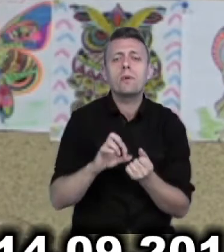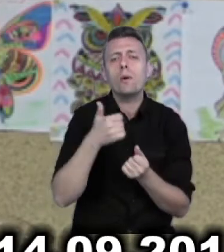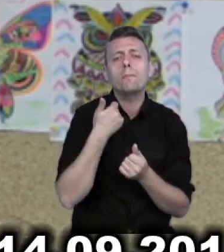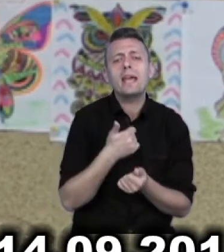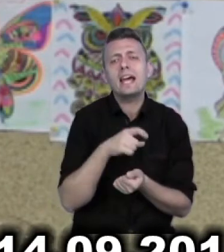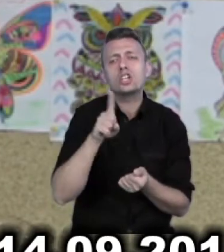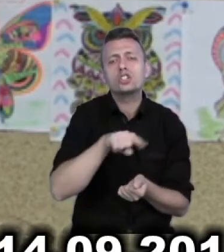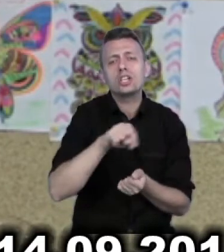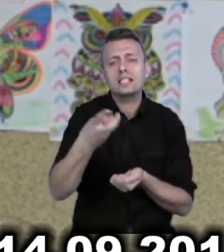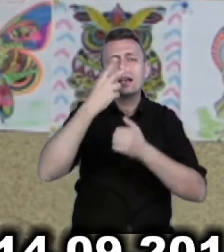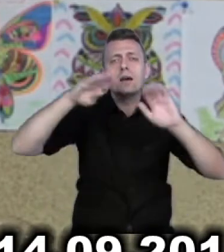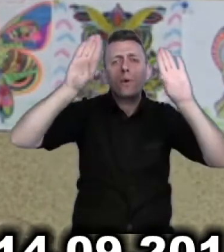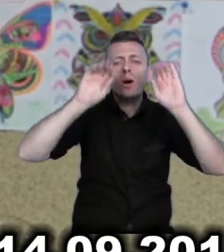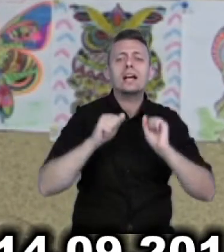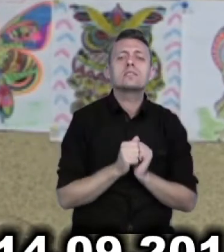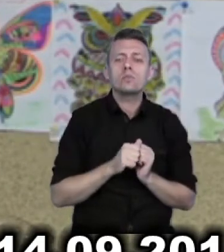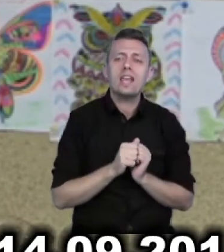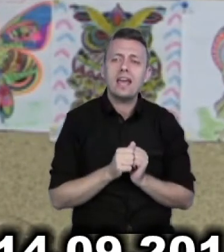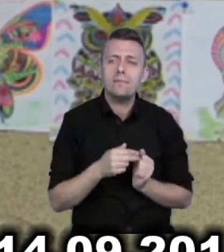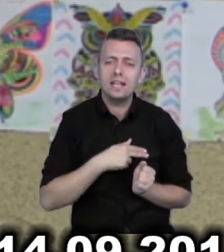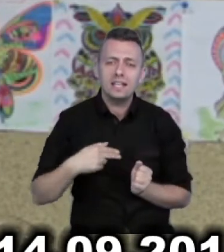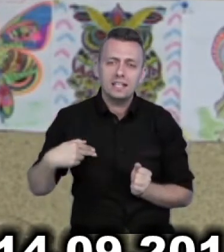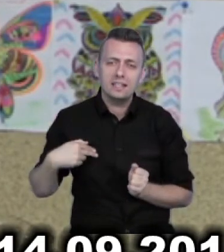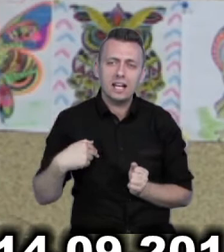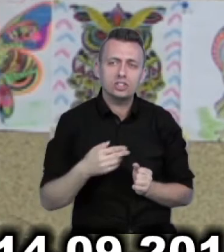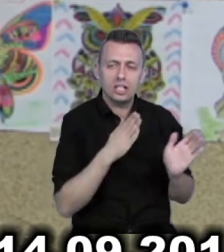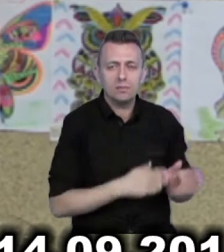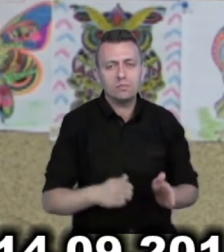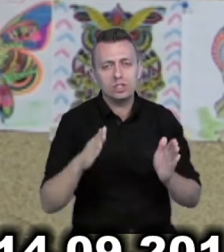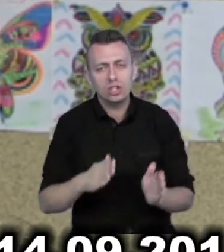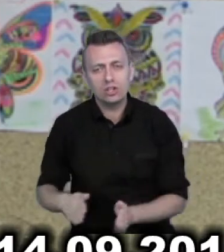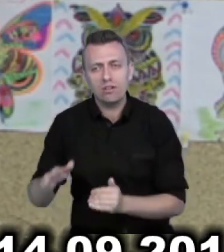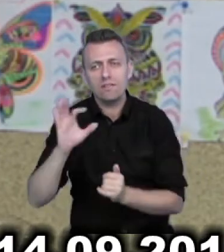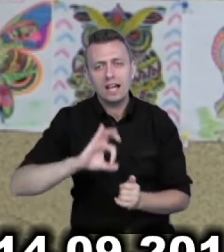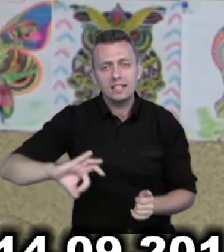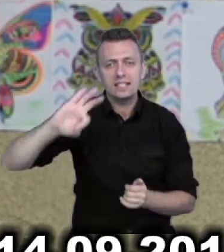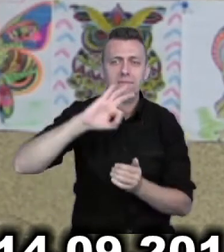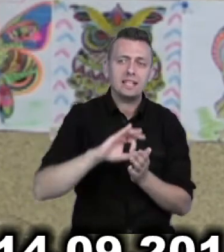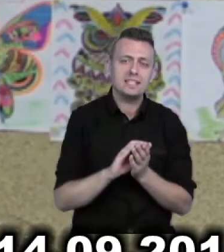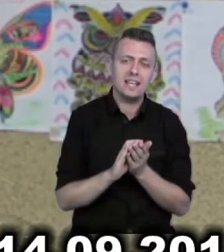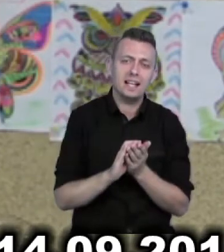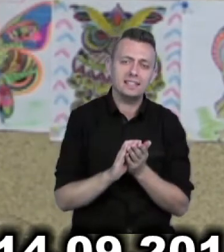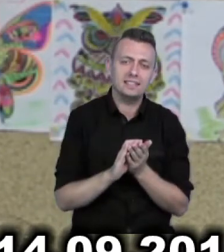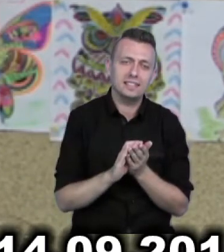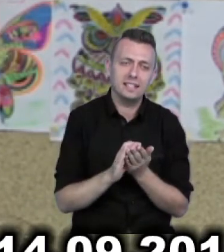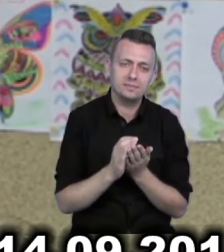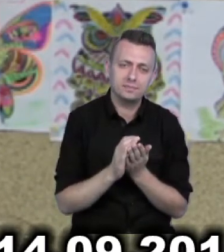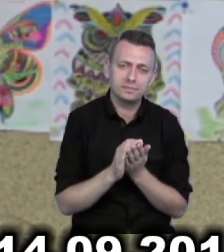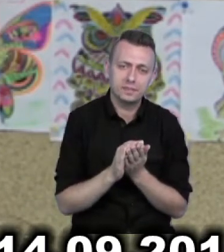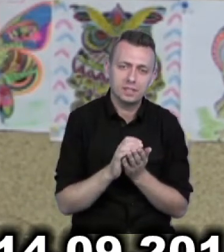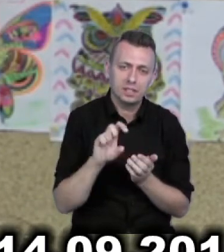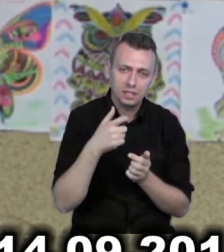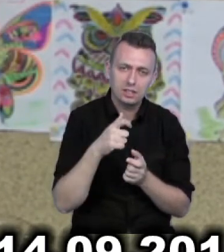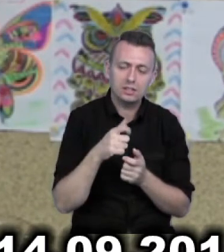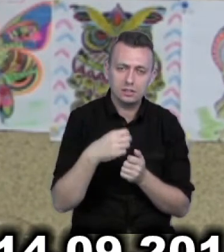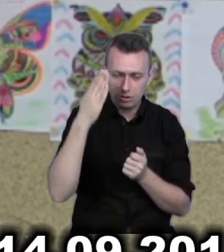debiutujemy z występem, który stworzony został przez mieszkańców Dziennego Domu Pomocy